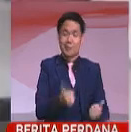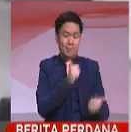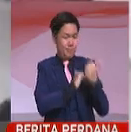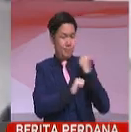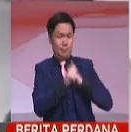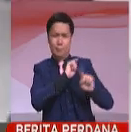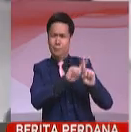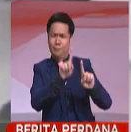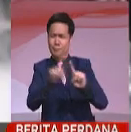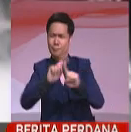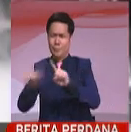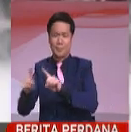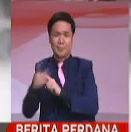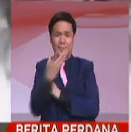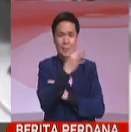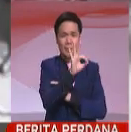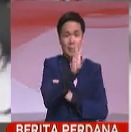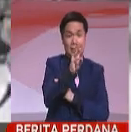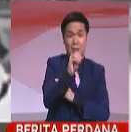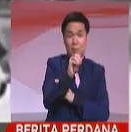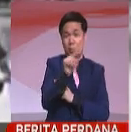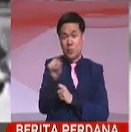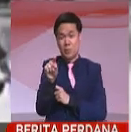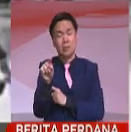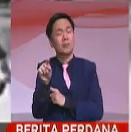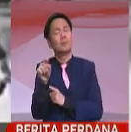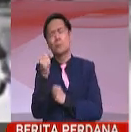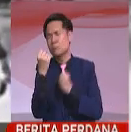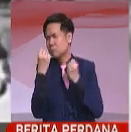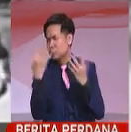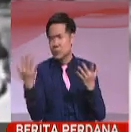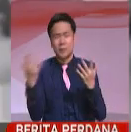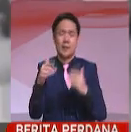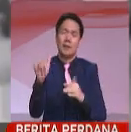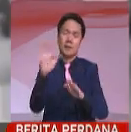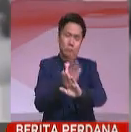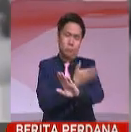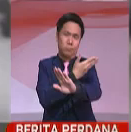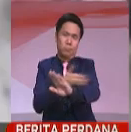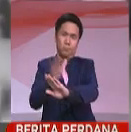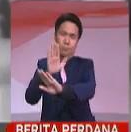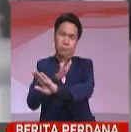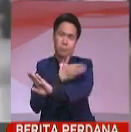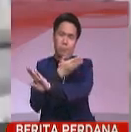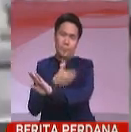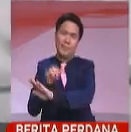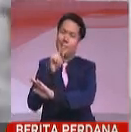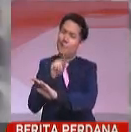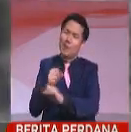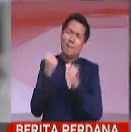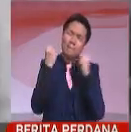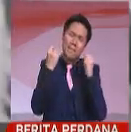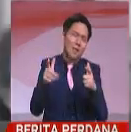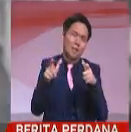filem sepanjang era 1960-an dan melahirkan banyak album sepanjang hayatnya.